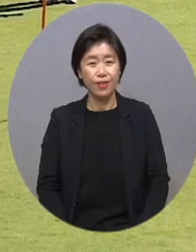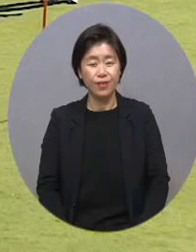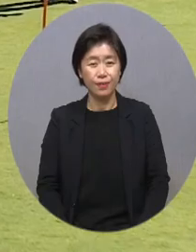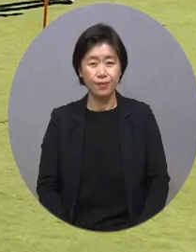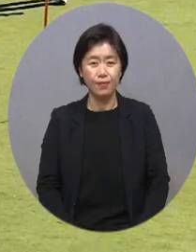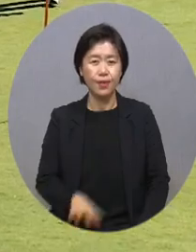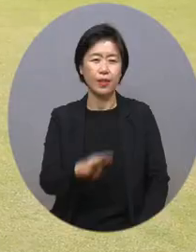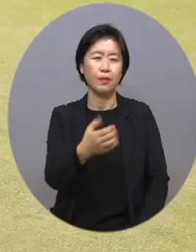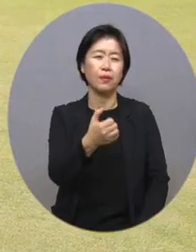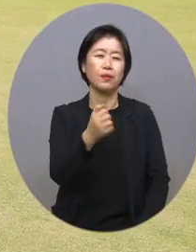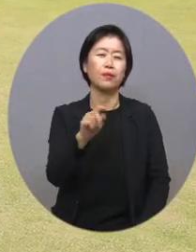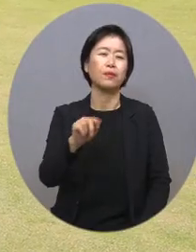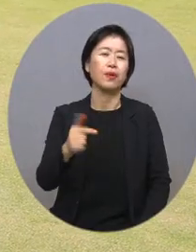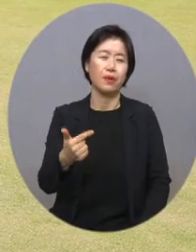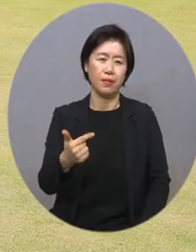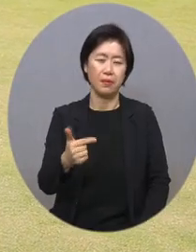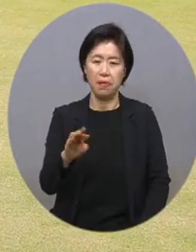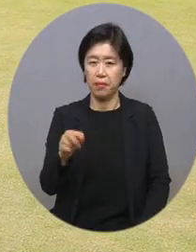456번이 버디.